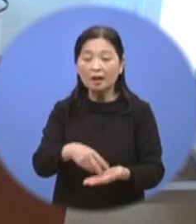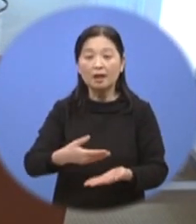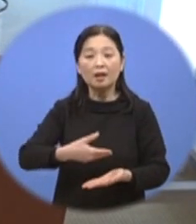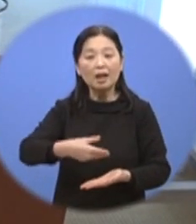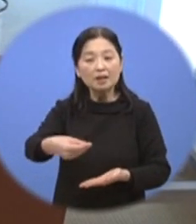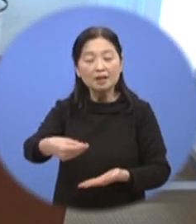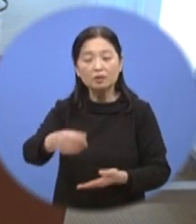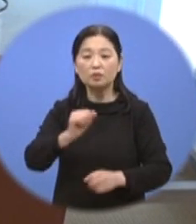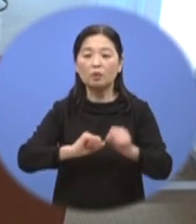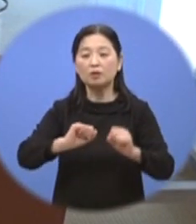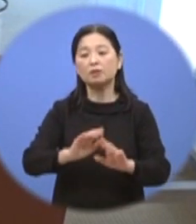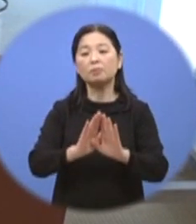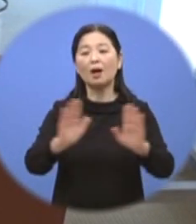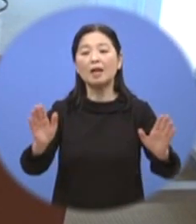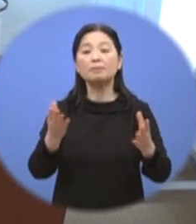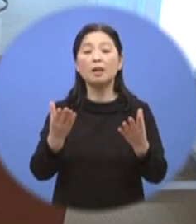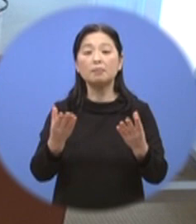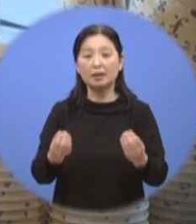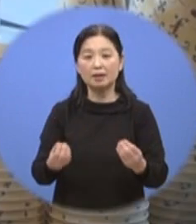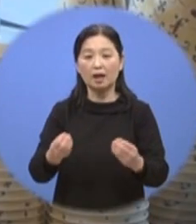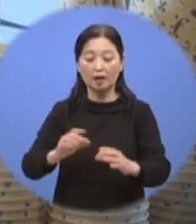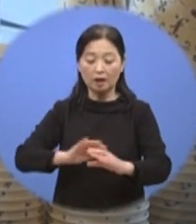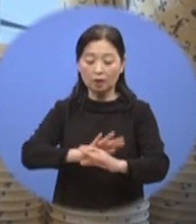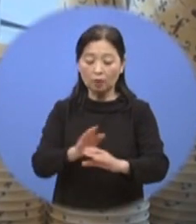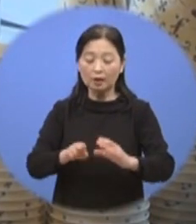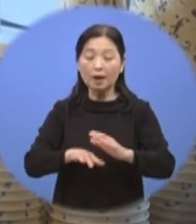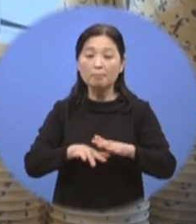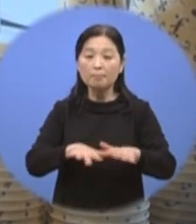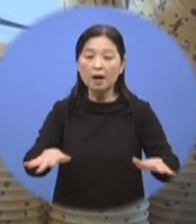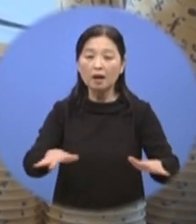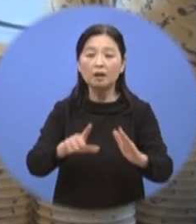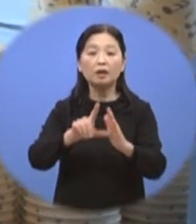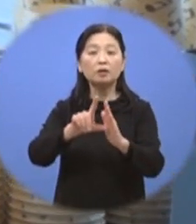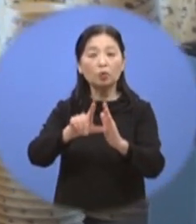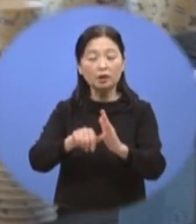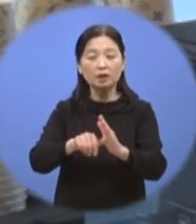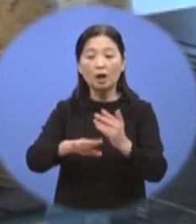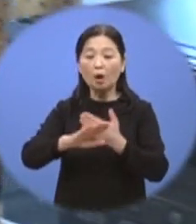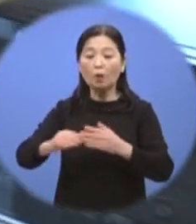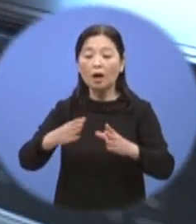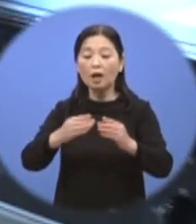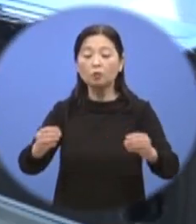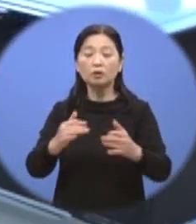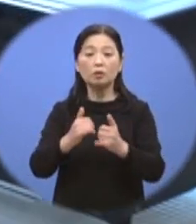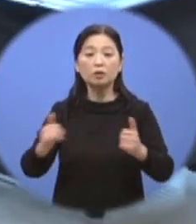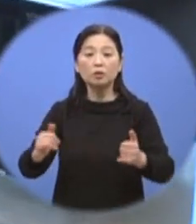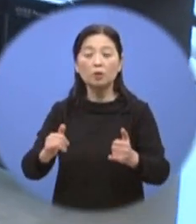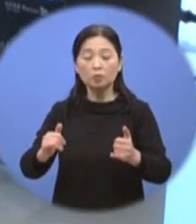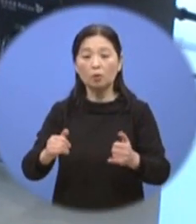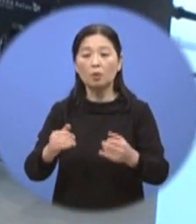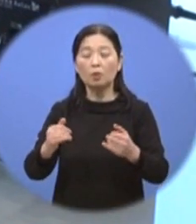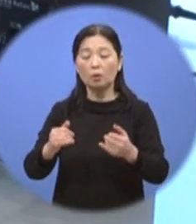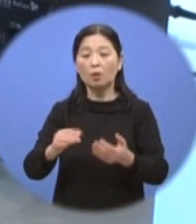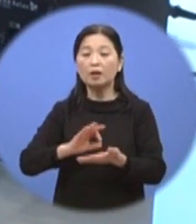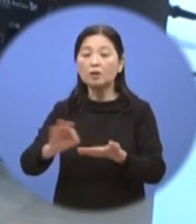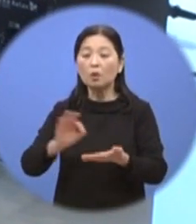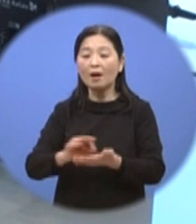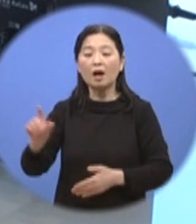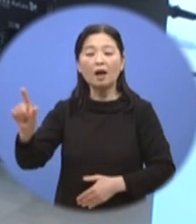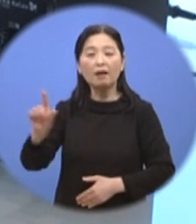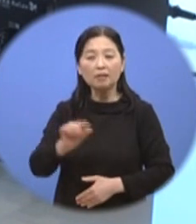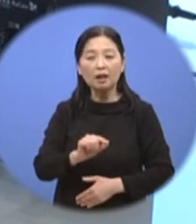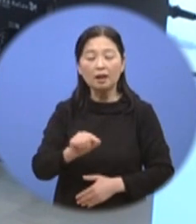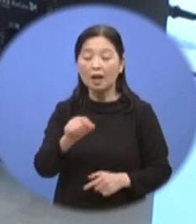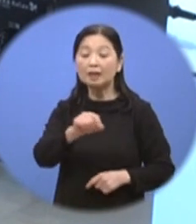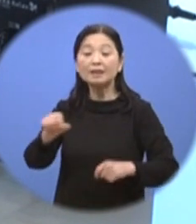新型コロナウイルスの感染が拡大する中、外国人の利用はほとんどなくなったものの、関東方面からワ